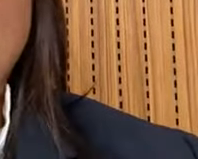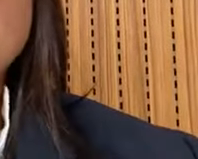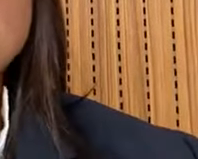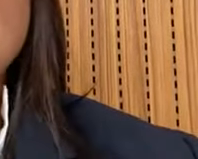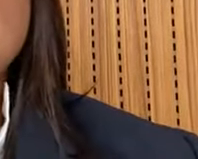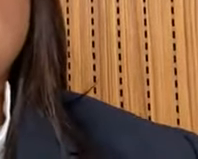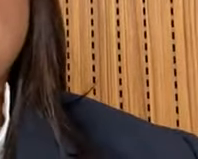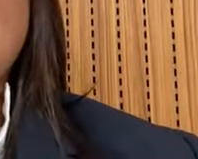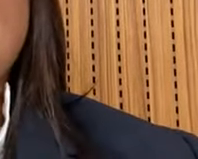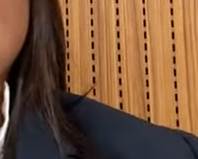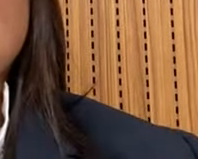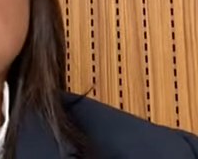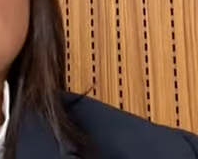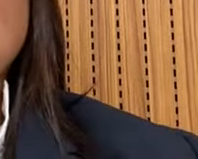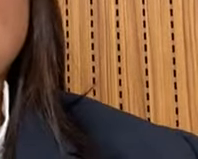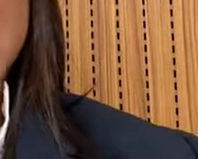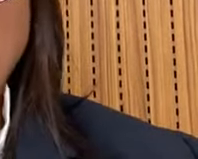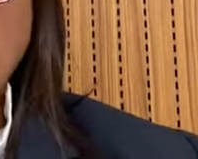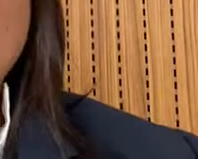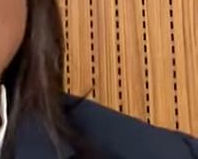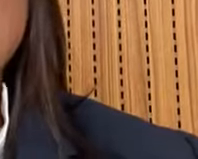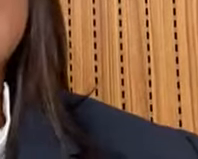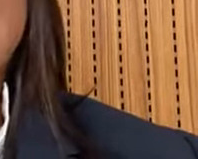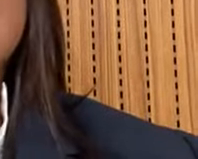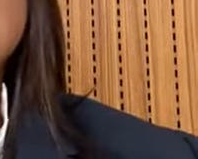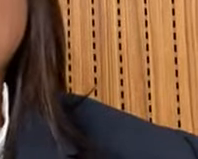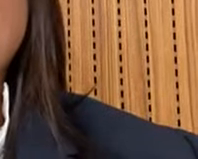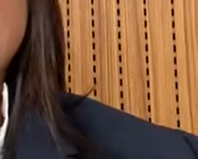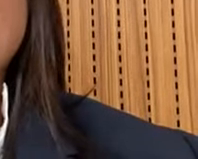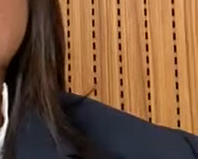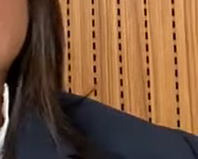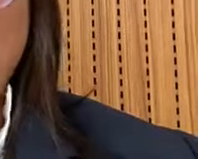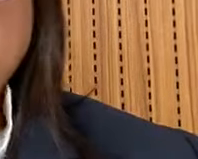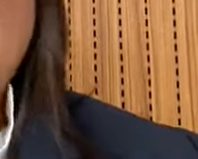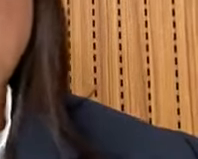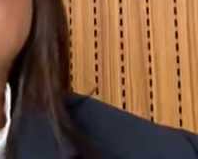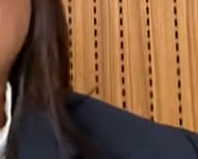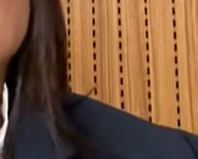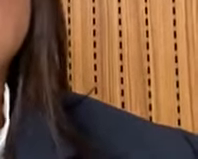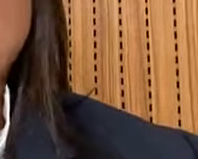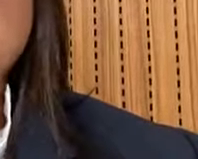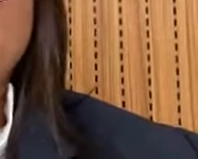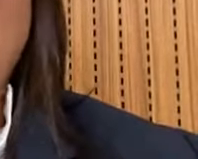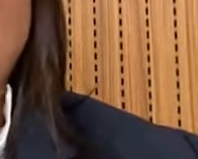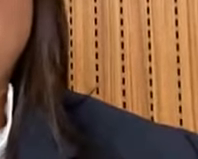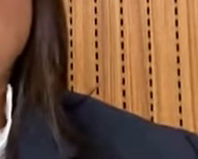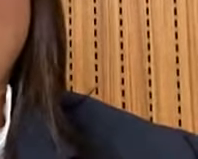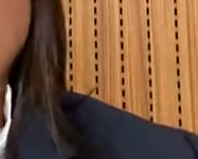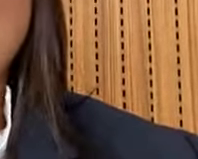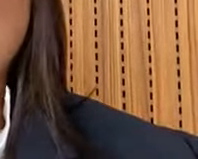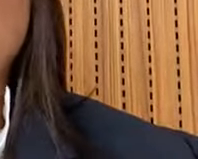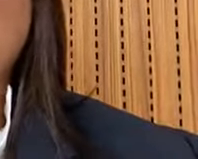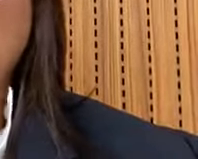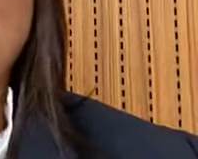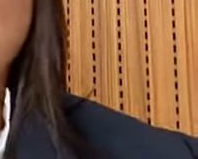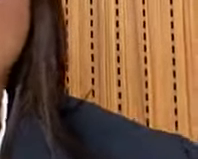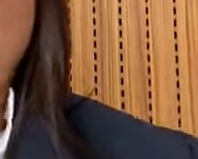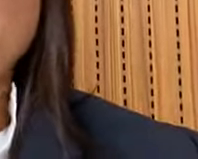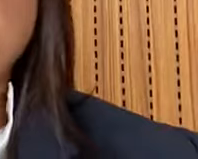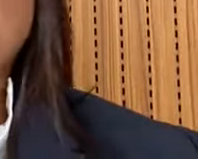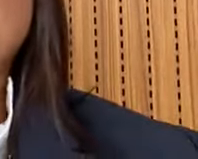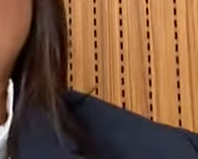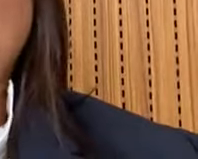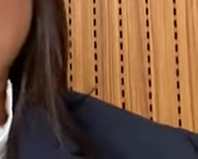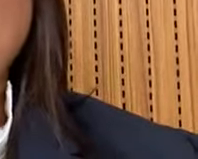านของวันนี้พรรคก้าวไกลก็จะมีสสพิจารณ์นะคะซึ่งก็น่าจับตานะคะเกี่ยวกับเรื่องของการปฏิรูปก